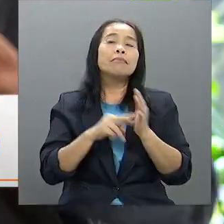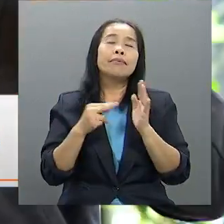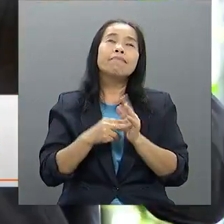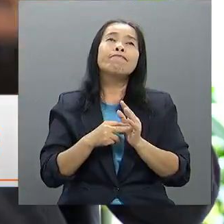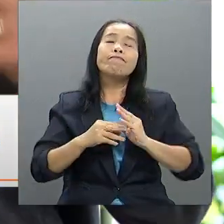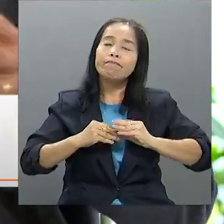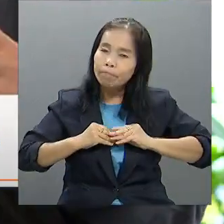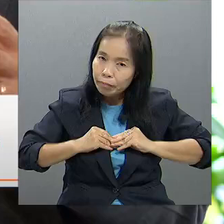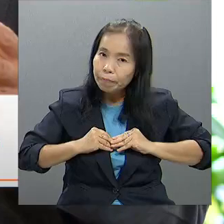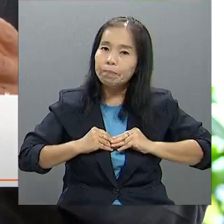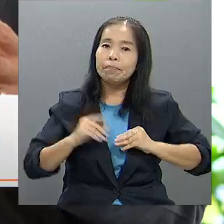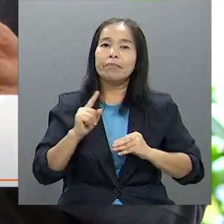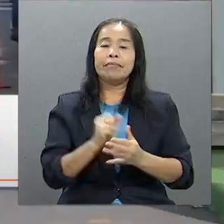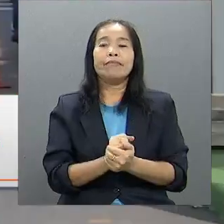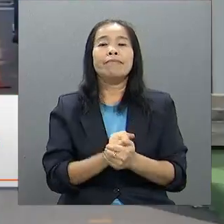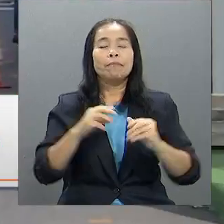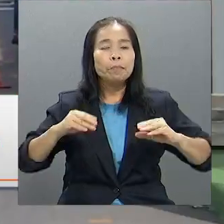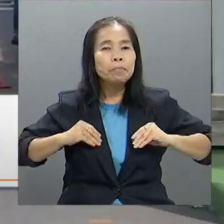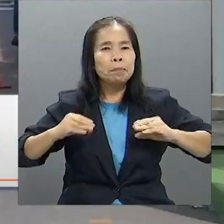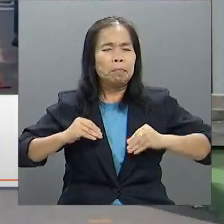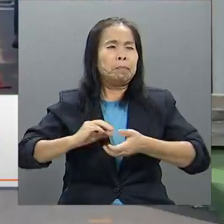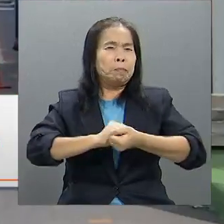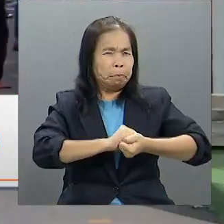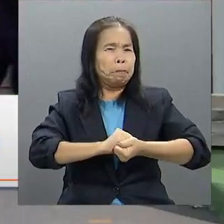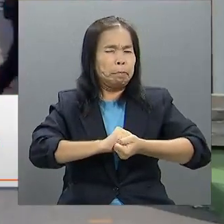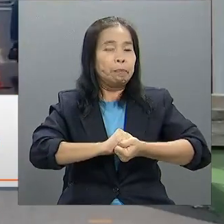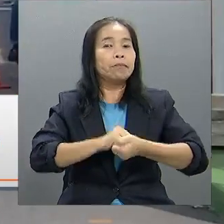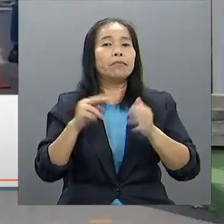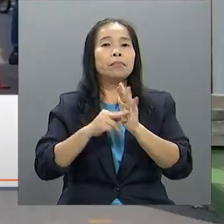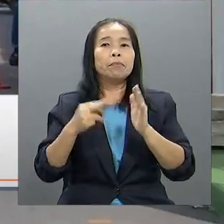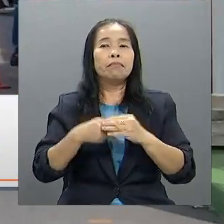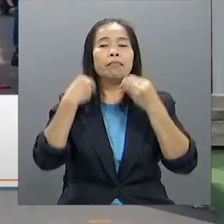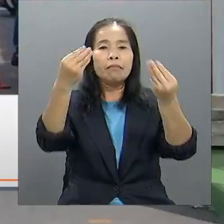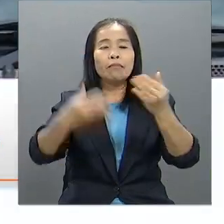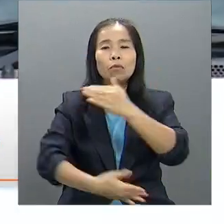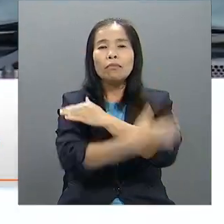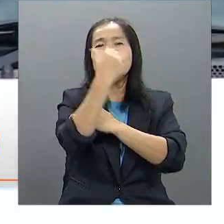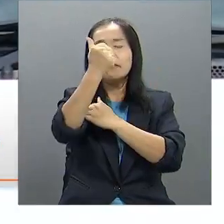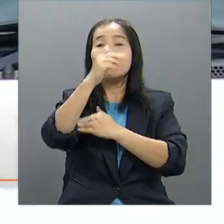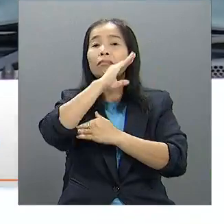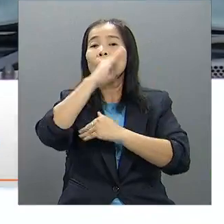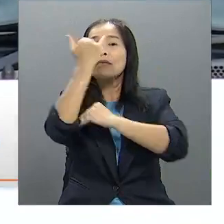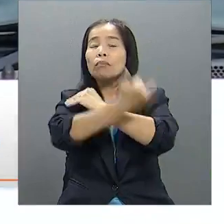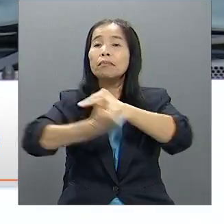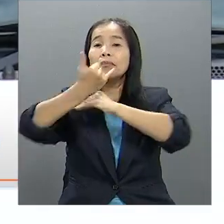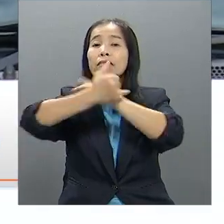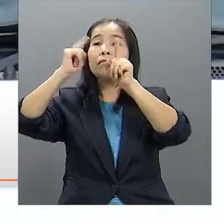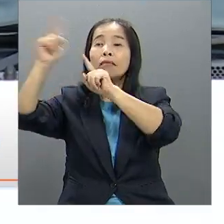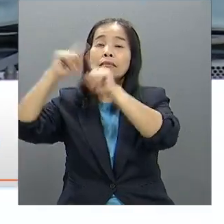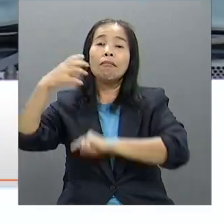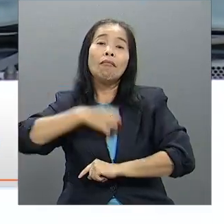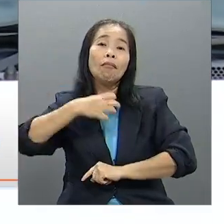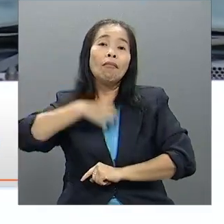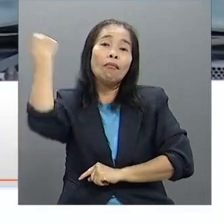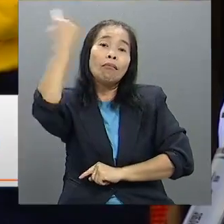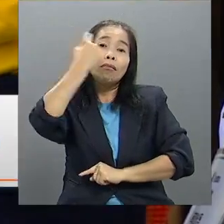าเราจะช่วยกันให้การระบาดเนี่ยถ้ามันเกิดขึ้นให้มันอยู่ในระดับต่ำแล้วก็คว